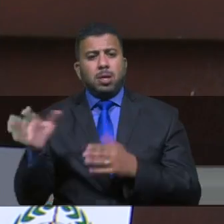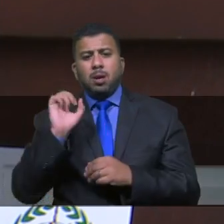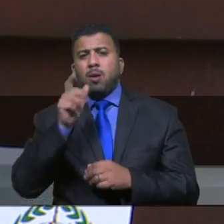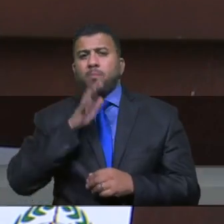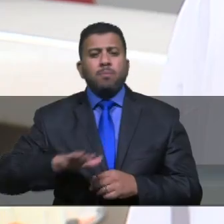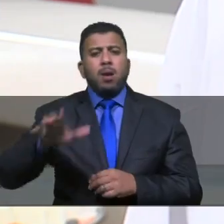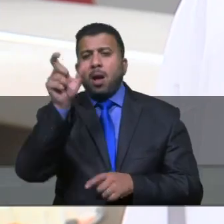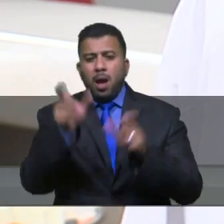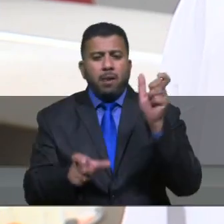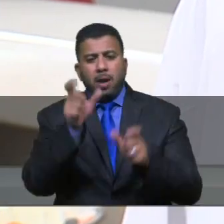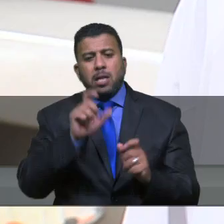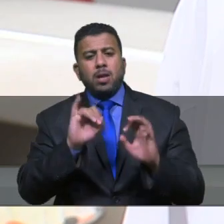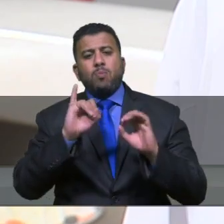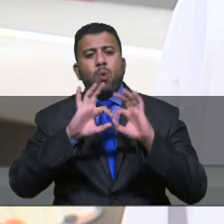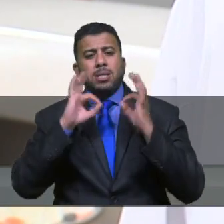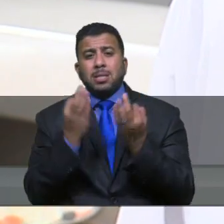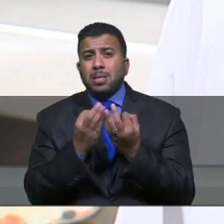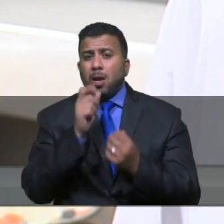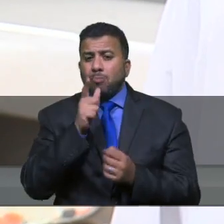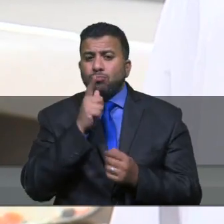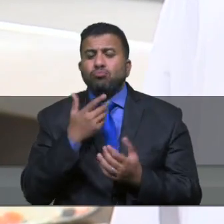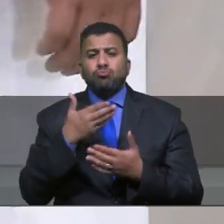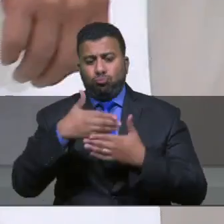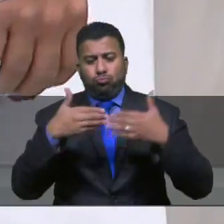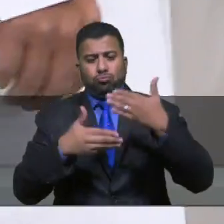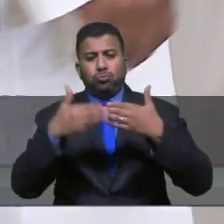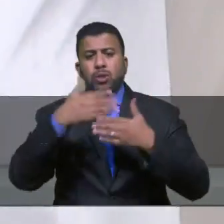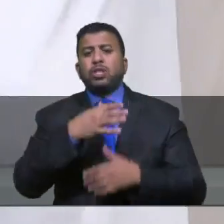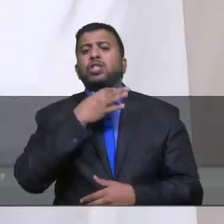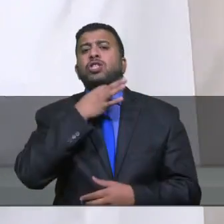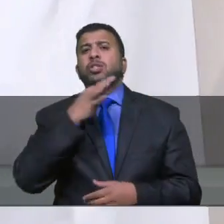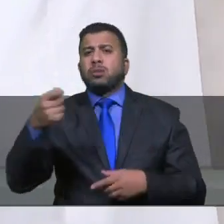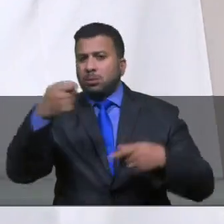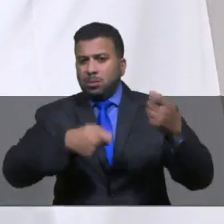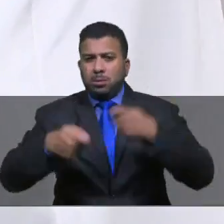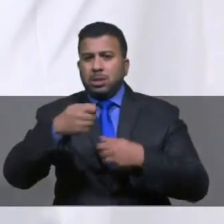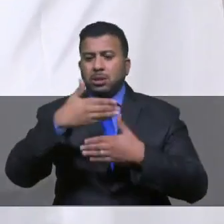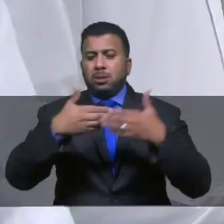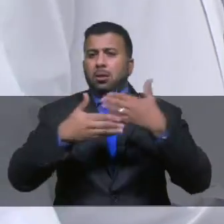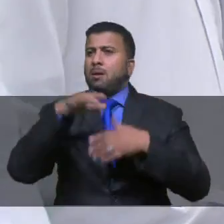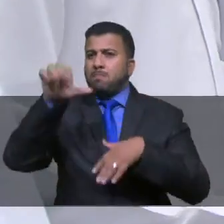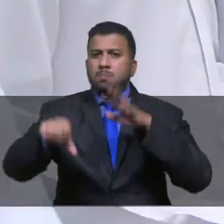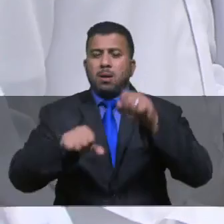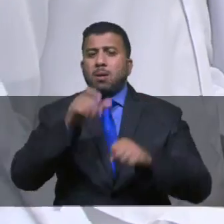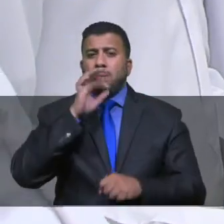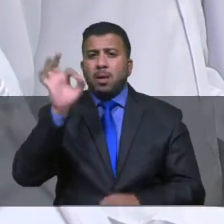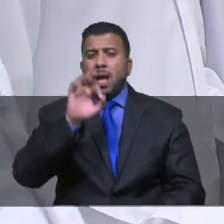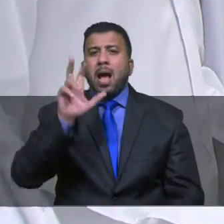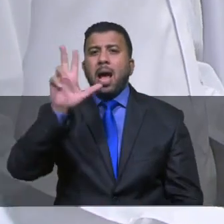جميع الأفراد والمؤسسات للمساهمة في إنشاء المباني الجديدة لمدينة الشارقة للخدمات الإنسانية في ضاحية